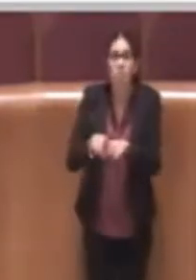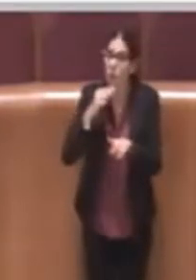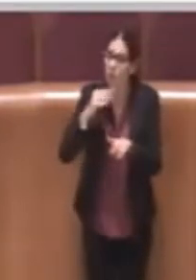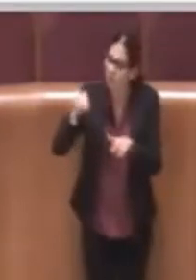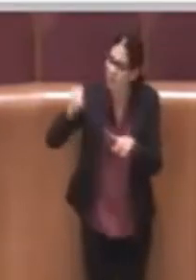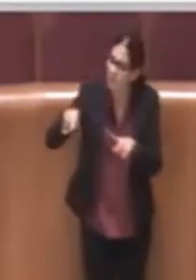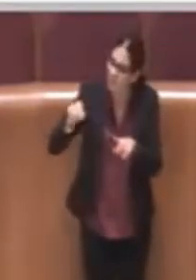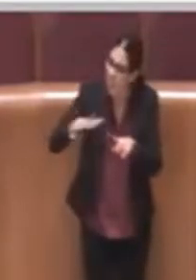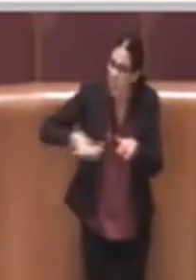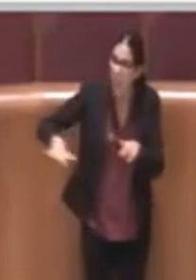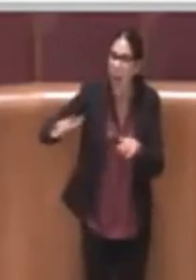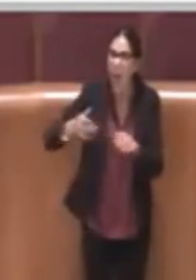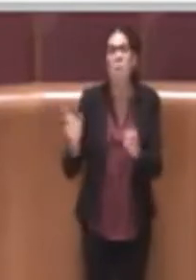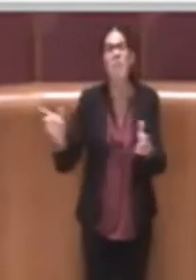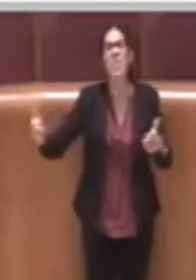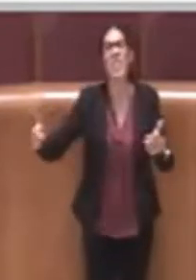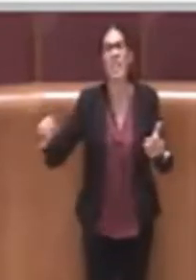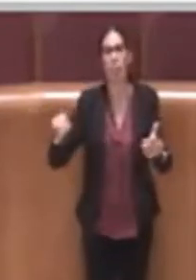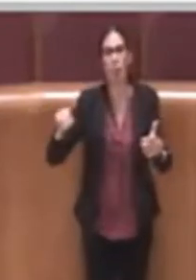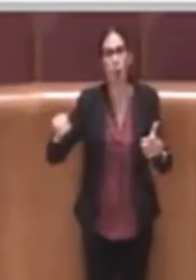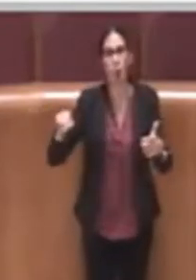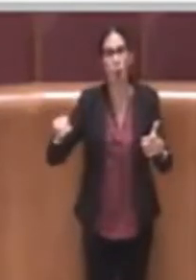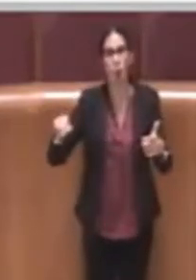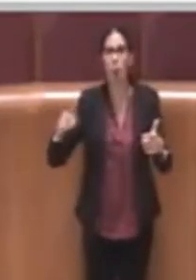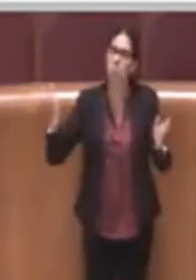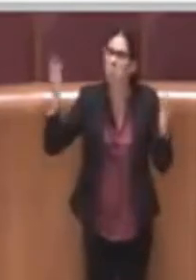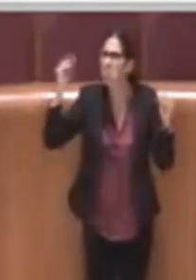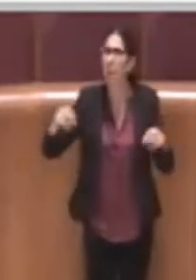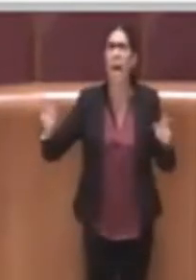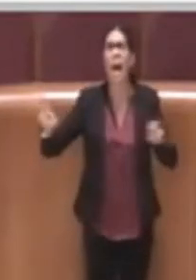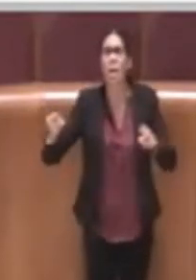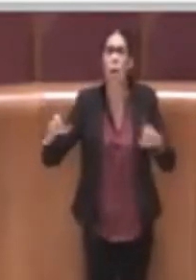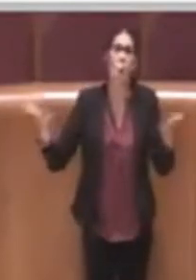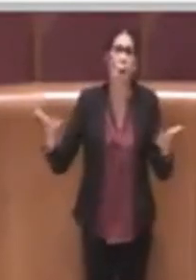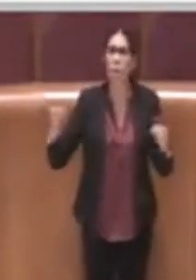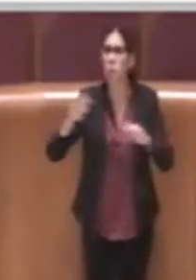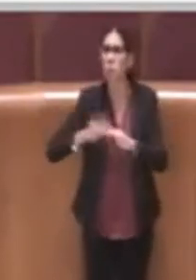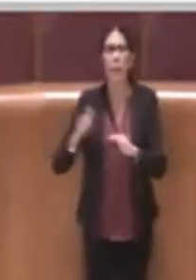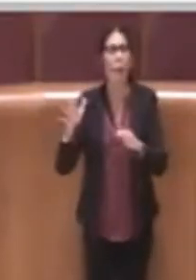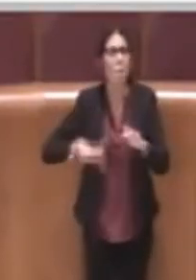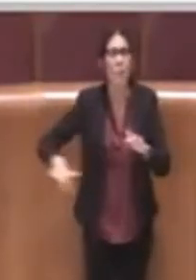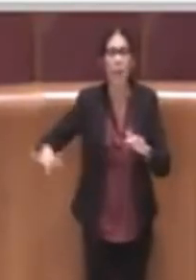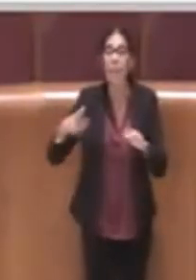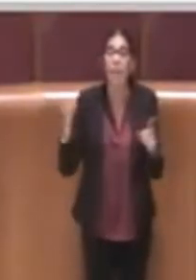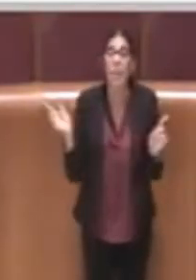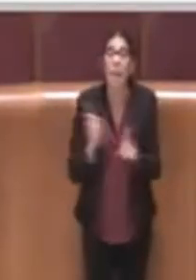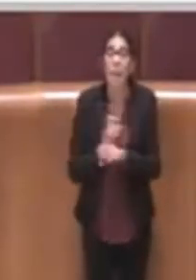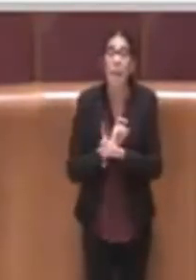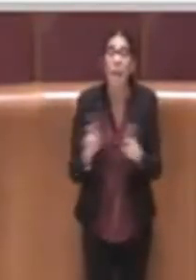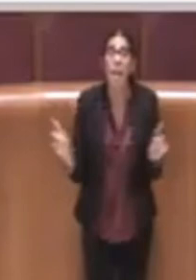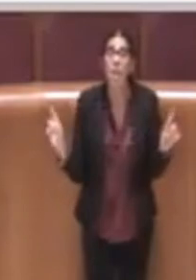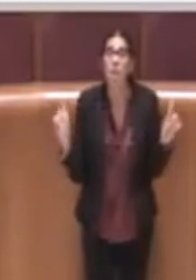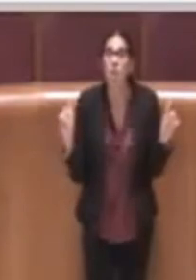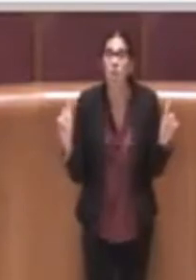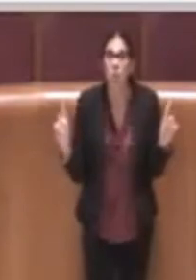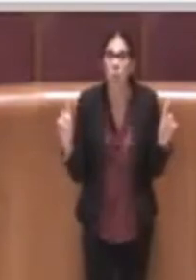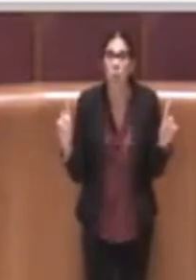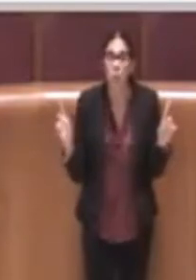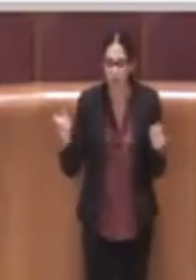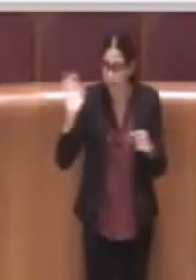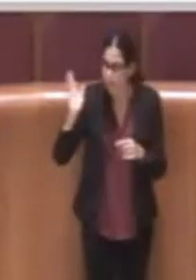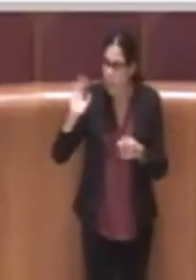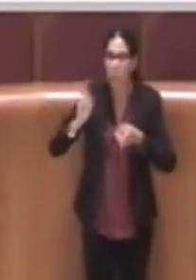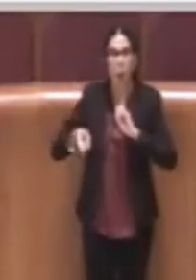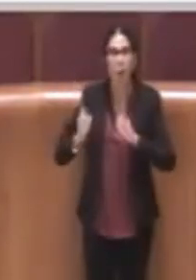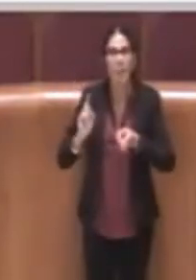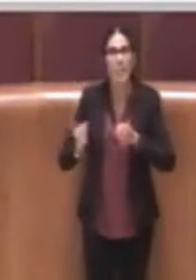quell'area un vincolo archeologico, una tutela ambientale, e nessuno obbligava i politici